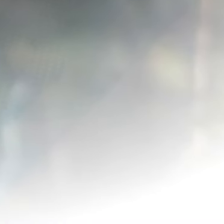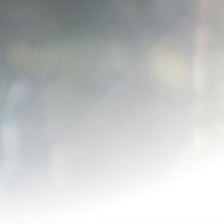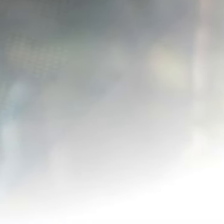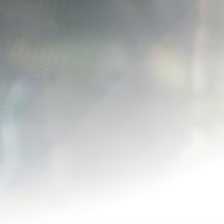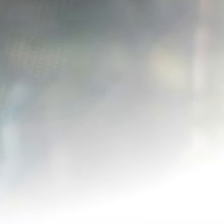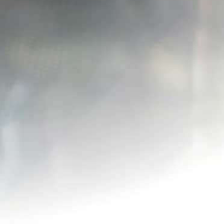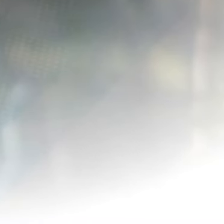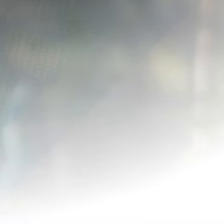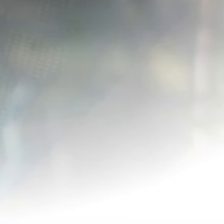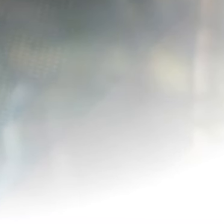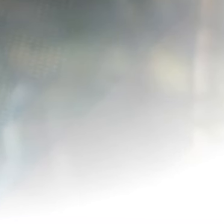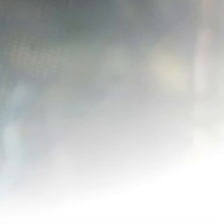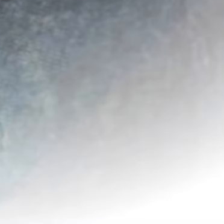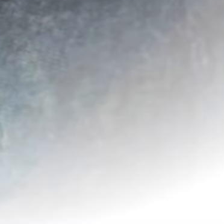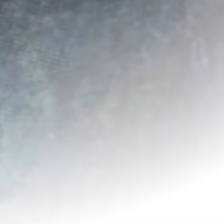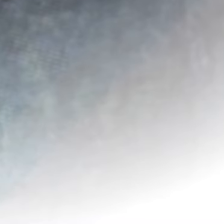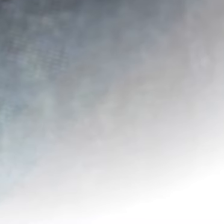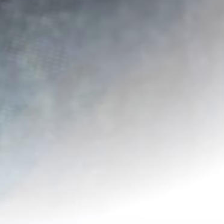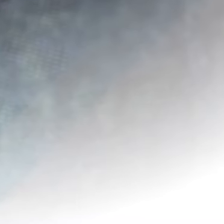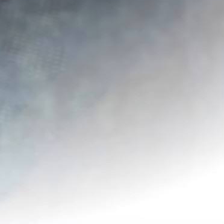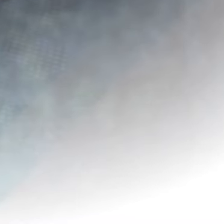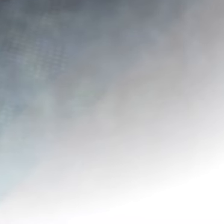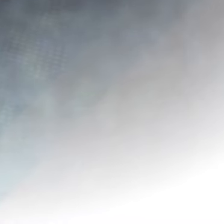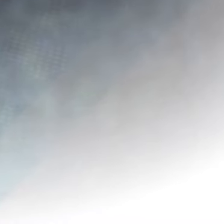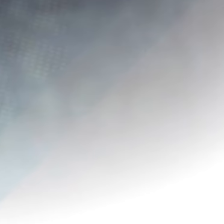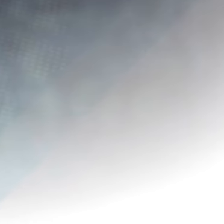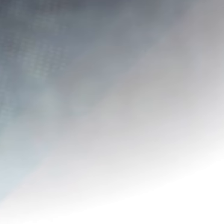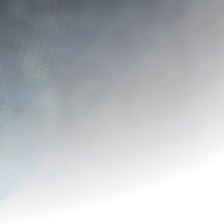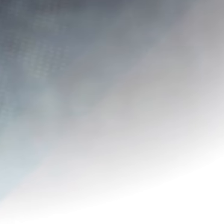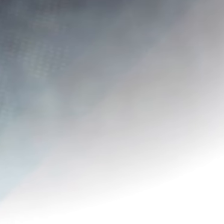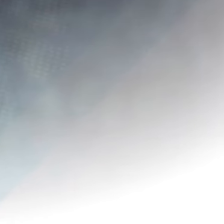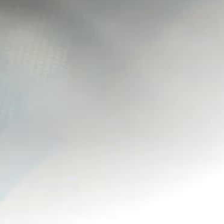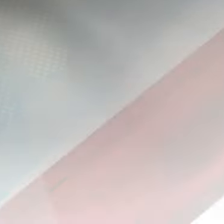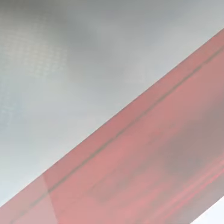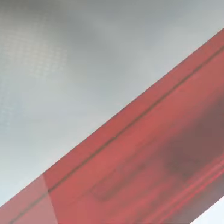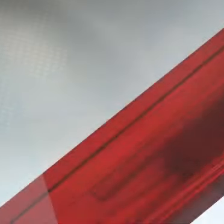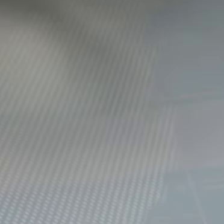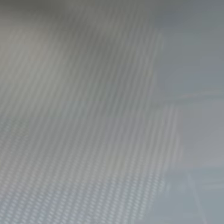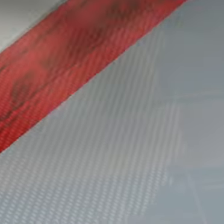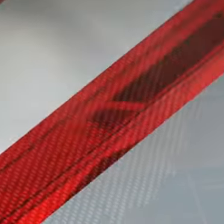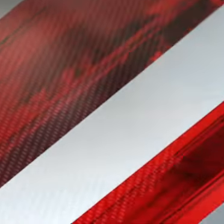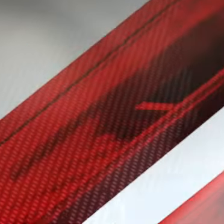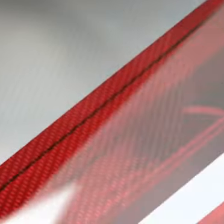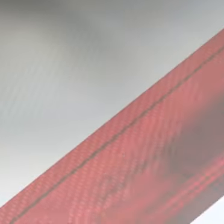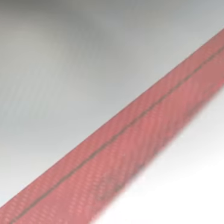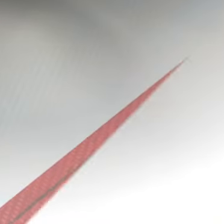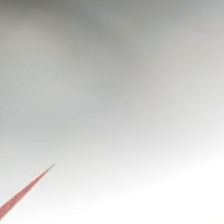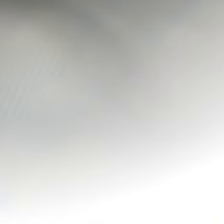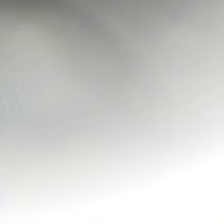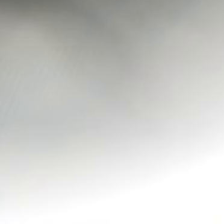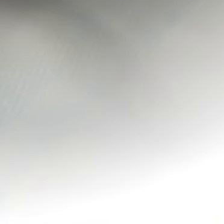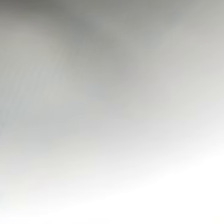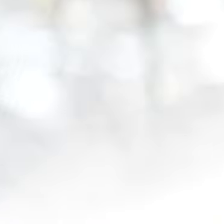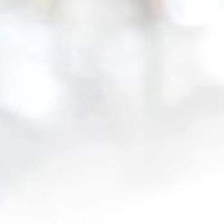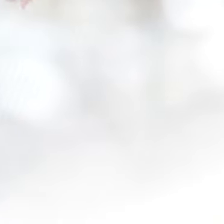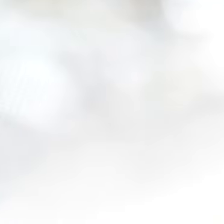Па праваслаўным календары 3 красавіка імяніны ў Кірылы, Філімона, Фамы и Якуба. У